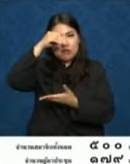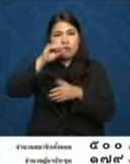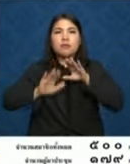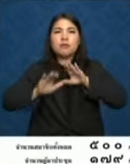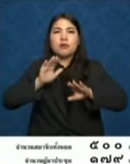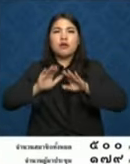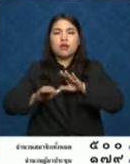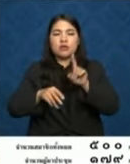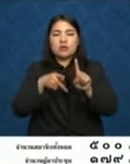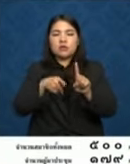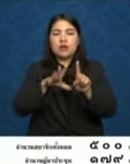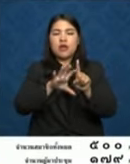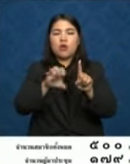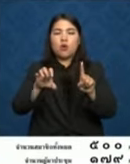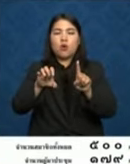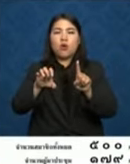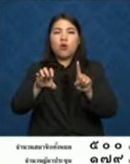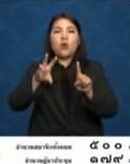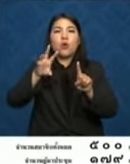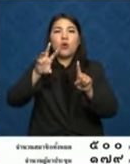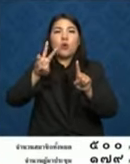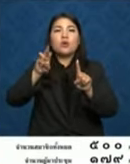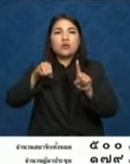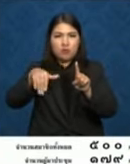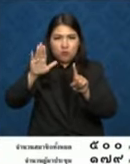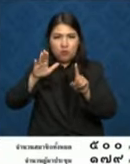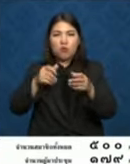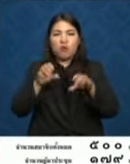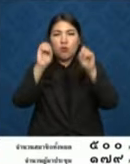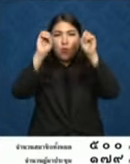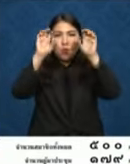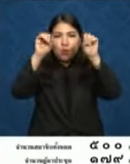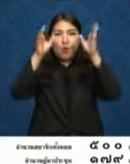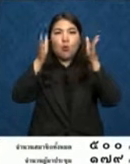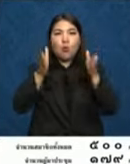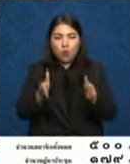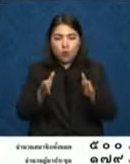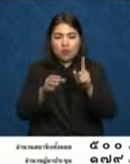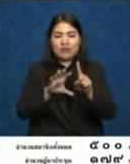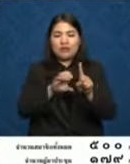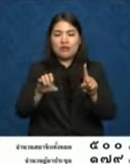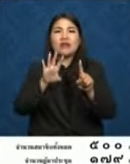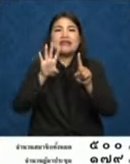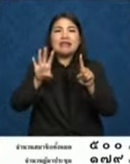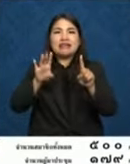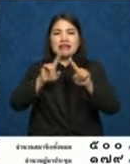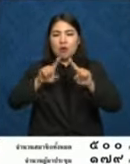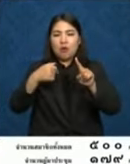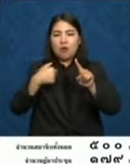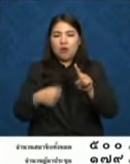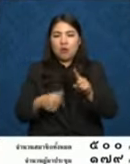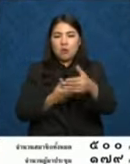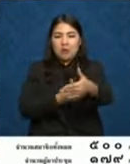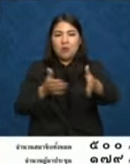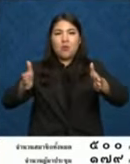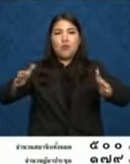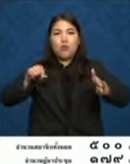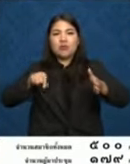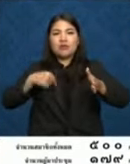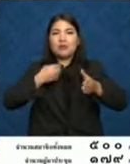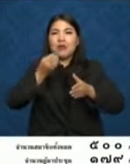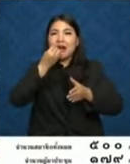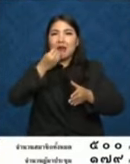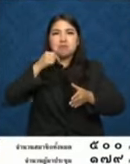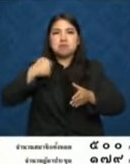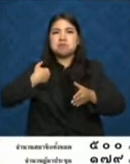าณ 1,560 คนคณะครู104คนนะครับแต่ไม่มีโรงอาหารเนื่องจากเร